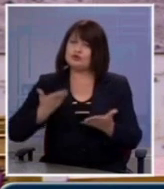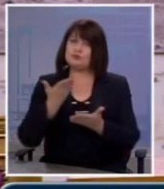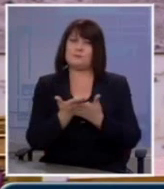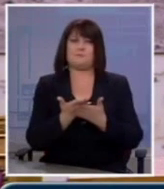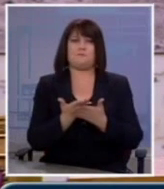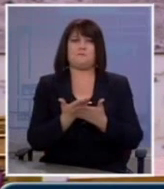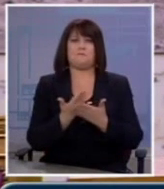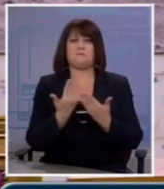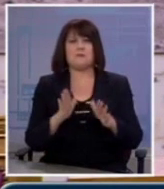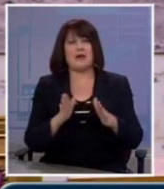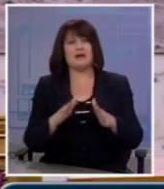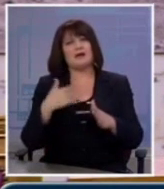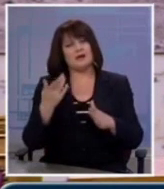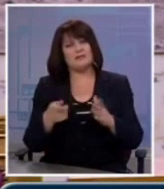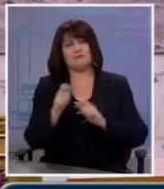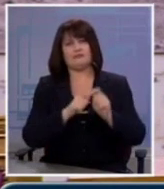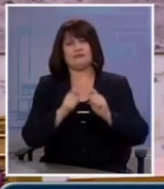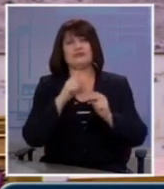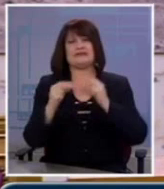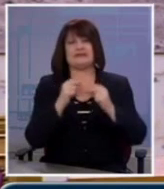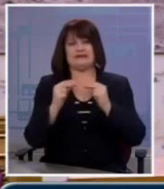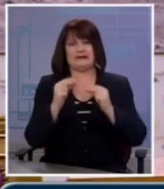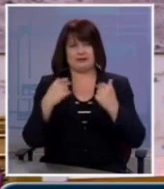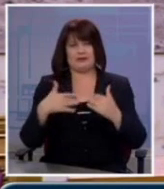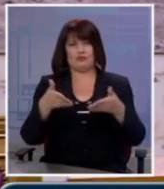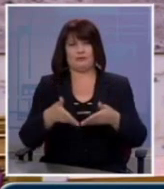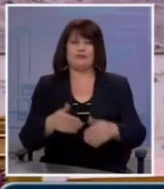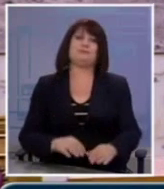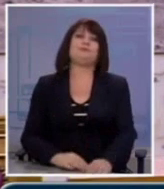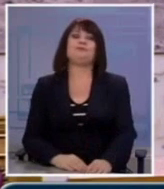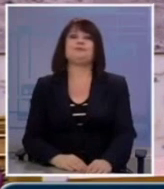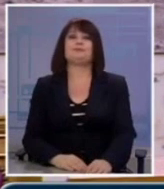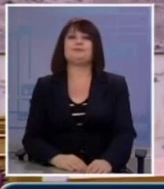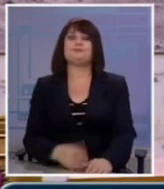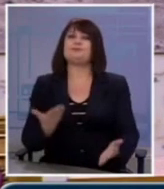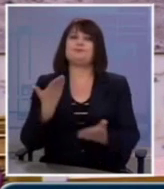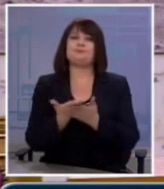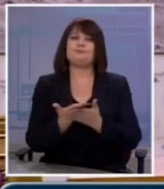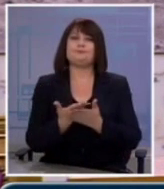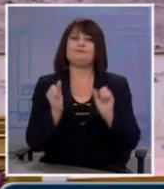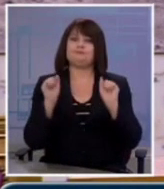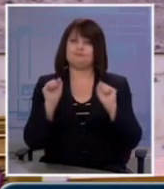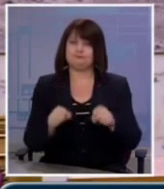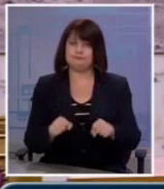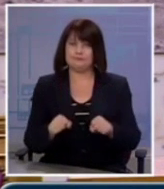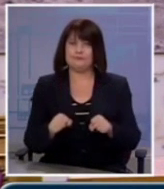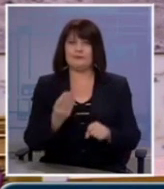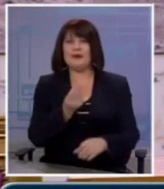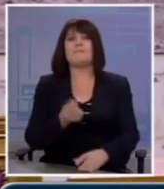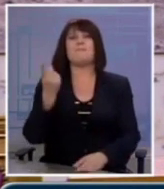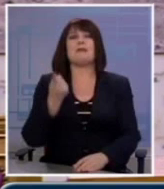κατατέθηκε ή διαμορφώθηκε κατά τη συζήτηση στη Βουλή. Η πρόταση εγκρίνεται με την